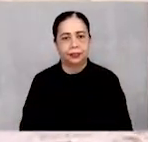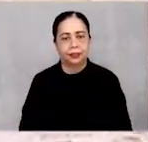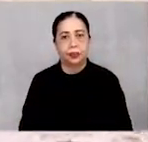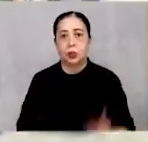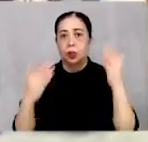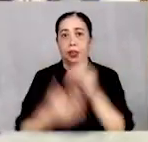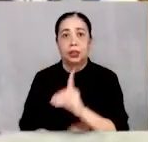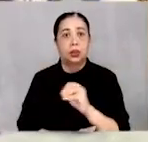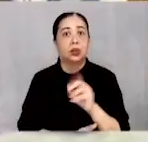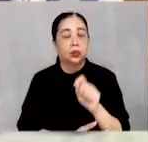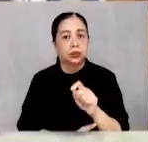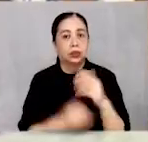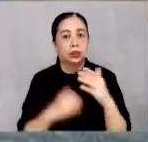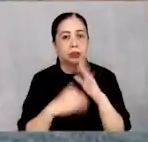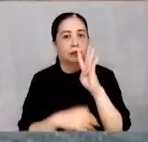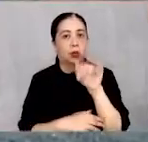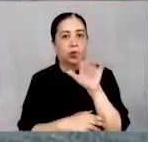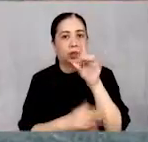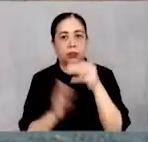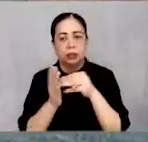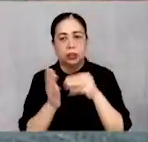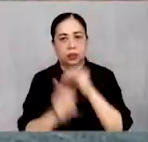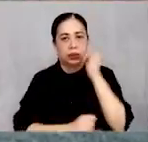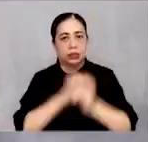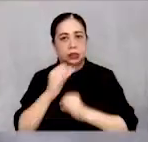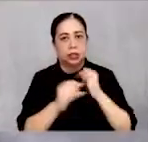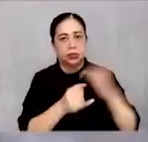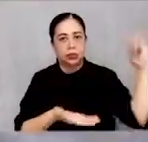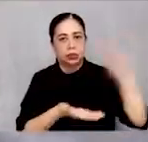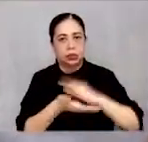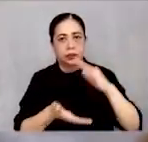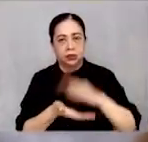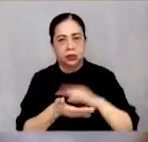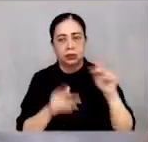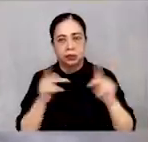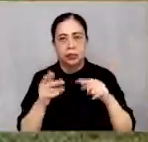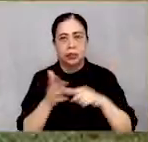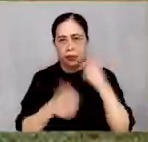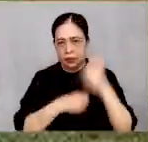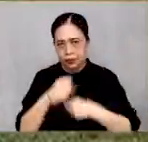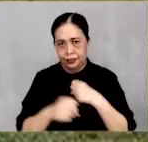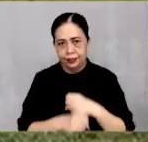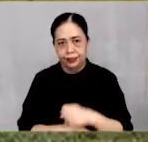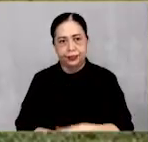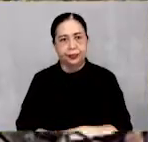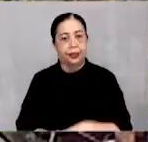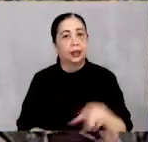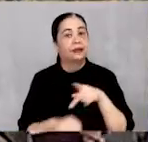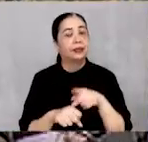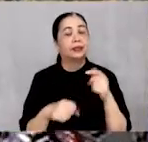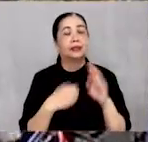DOT na maabot ang 4.8 million international arrivals ngayong taon. The Philippines is back.